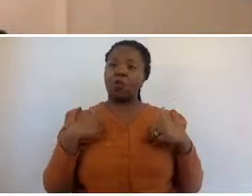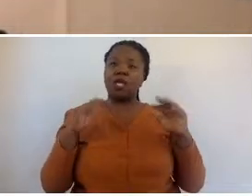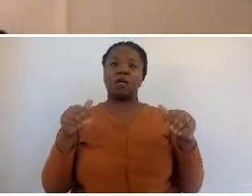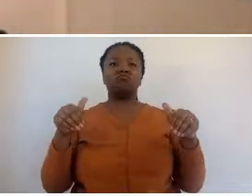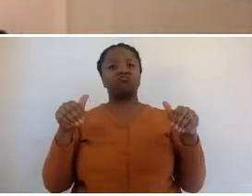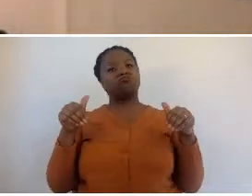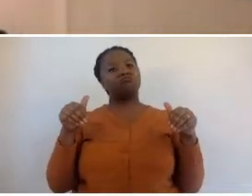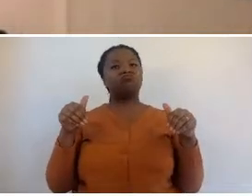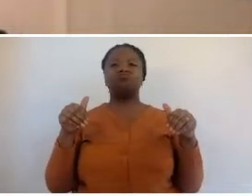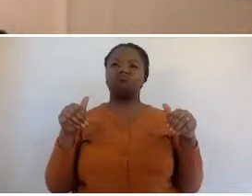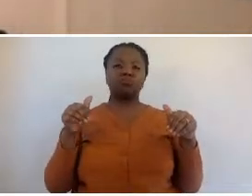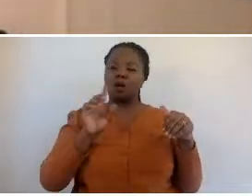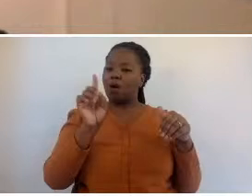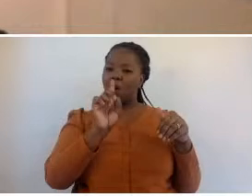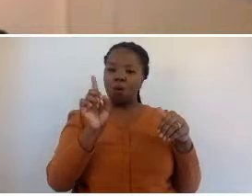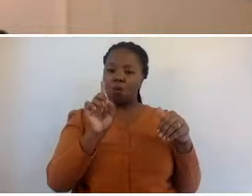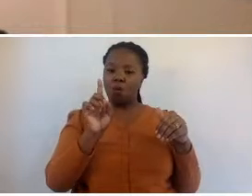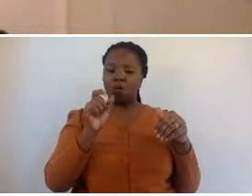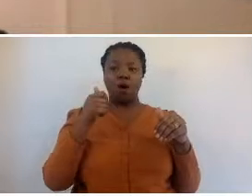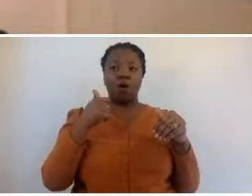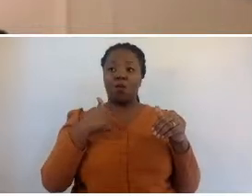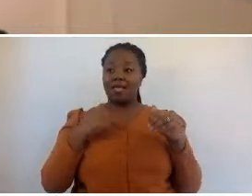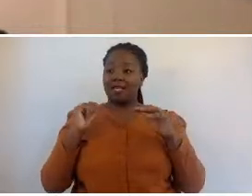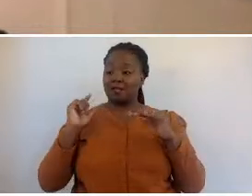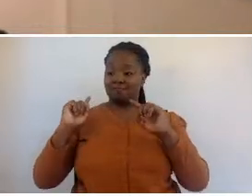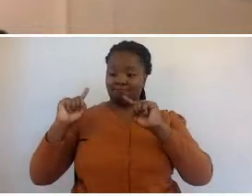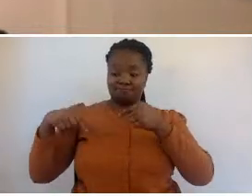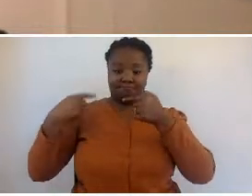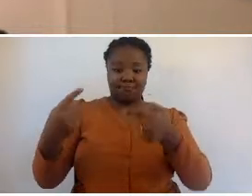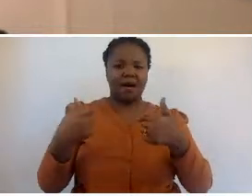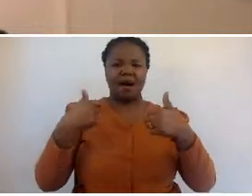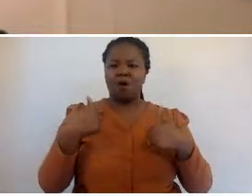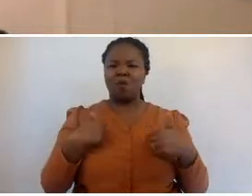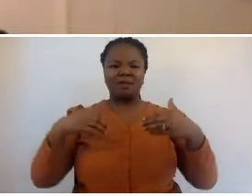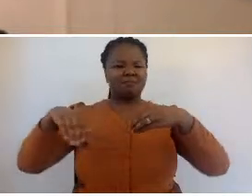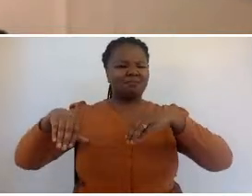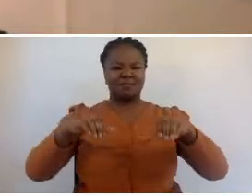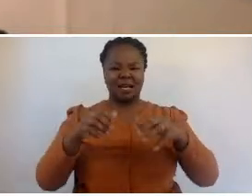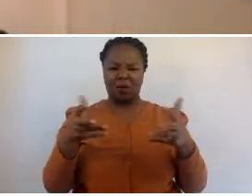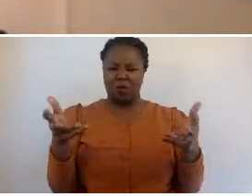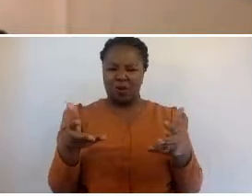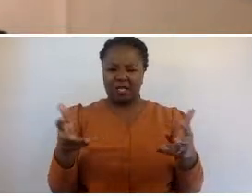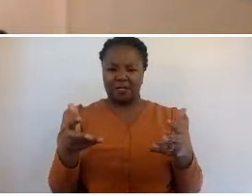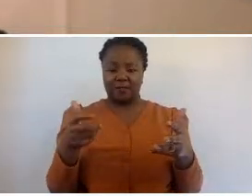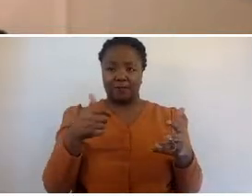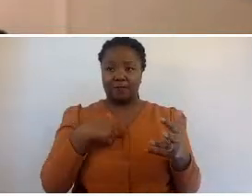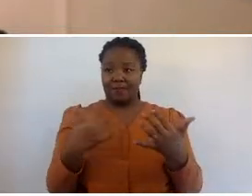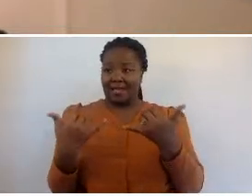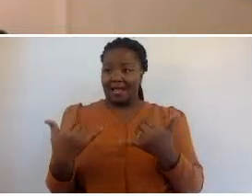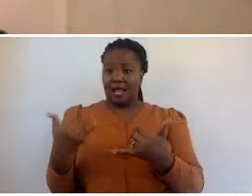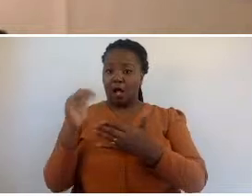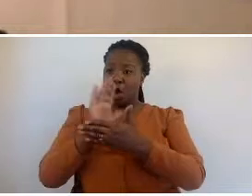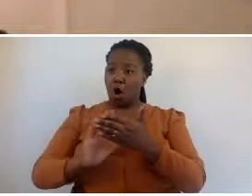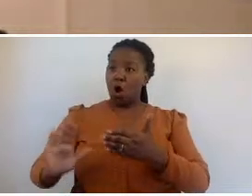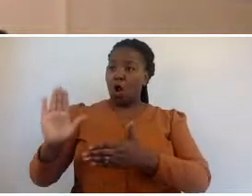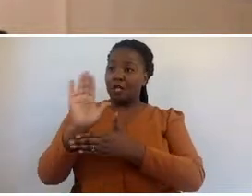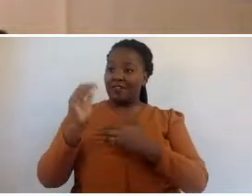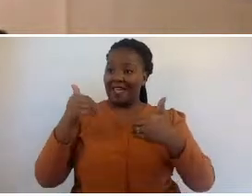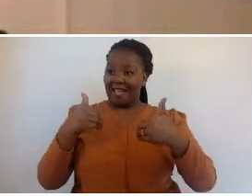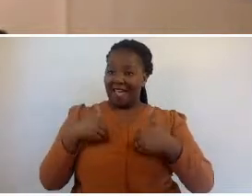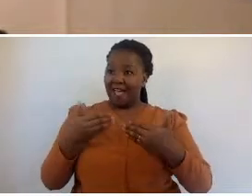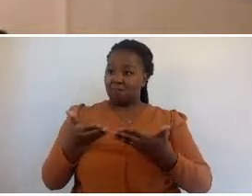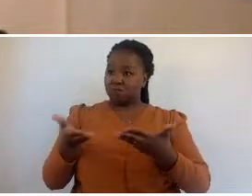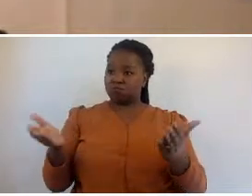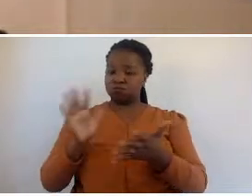gouvernement ne reste pas les bras croisés. Jusqu'à présent, voici ce que nous avons fait dans les